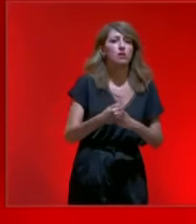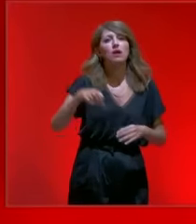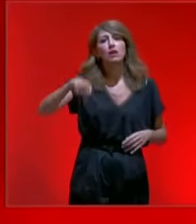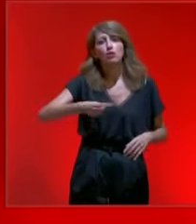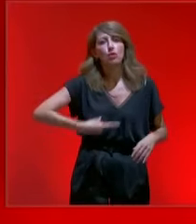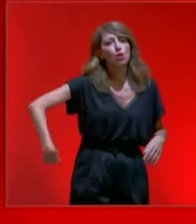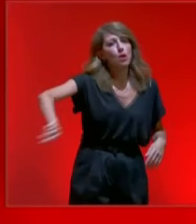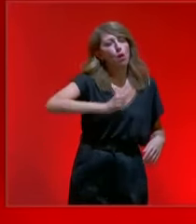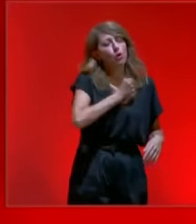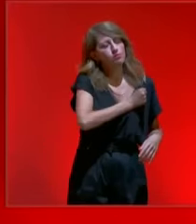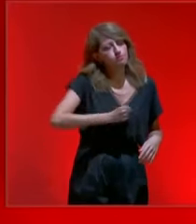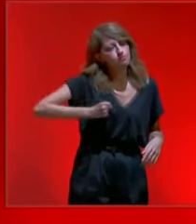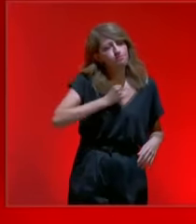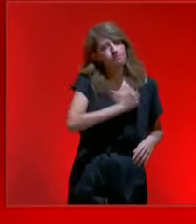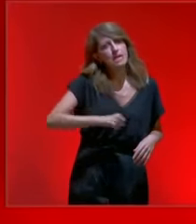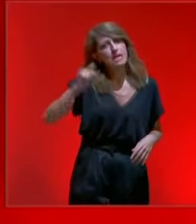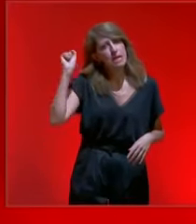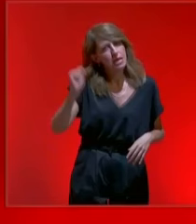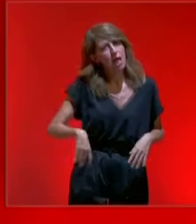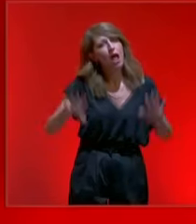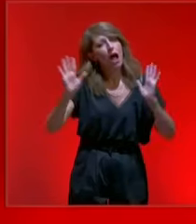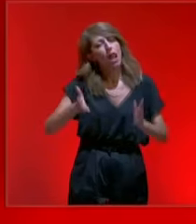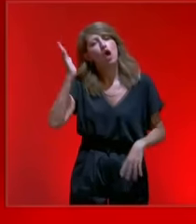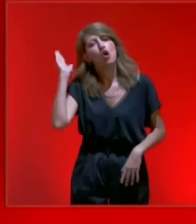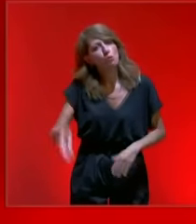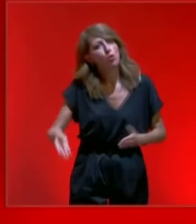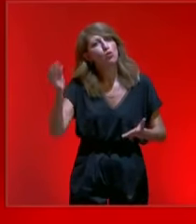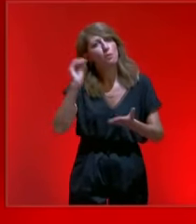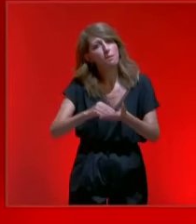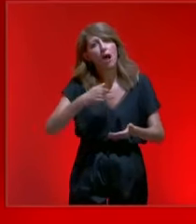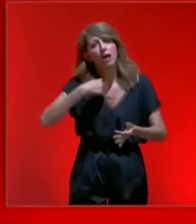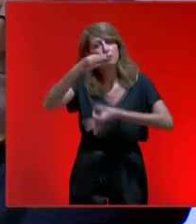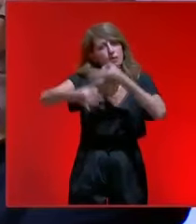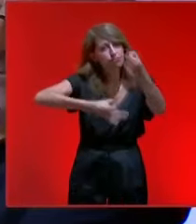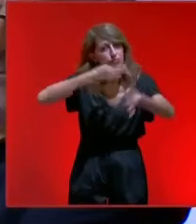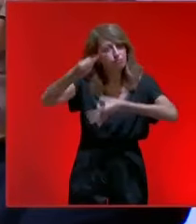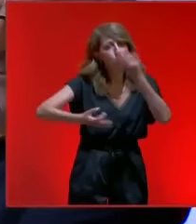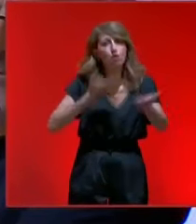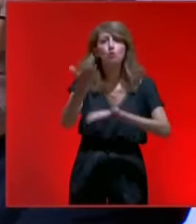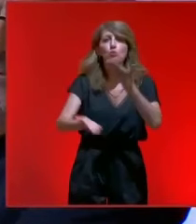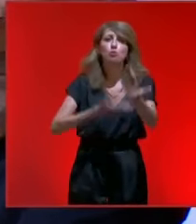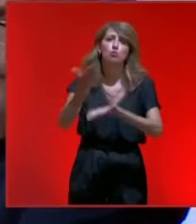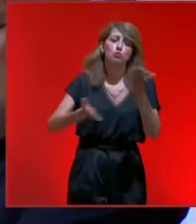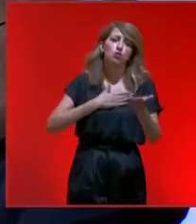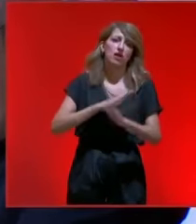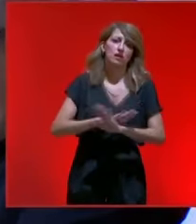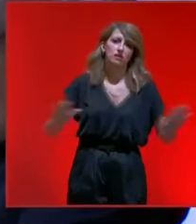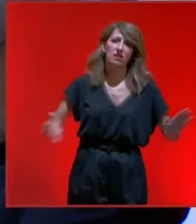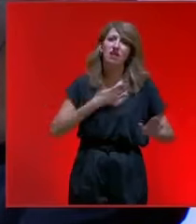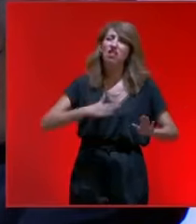μπορούμε να επαναλάβουμε και να εμβαθύνουμε τις θέσεις που έχουμε διατυπώσει. Για την εμβάθυνση των δημοκρατικών θεσμών στην